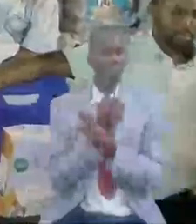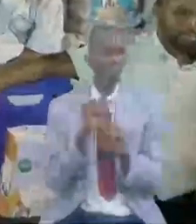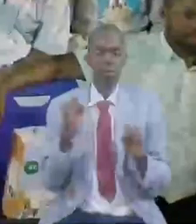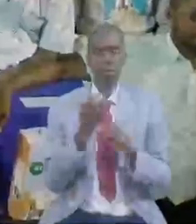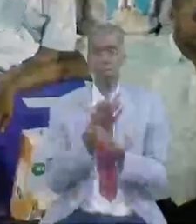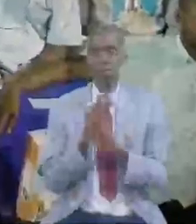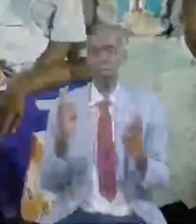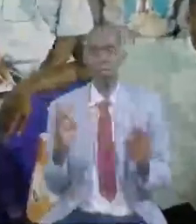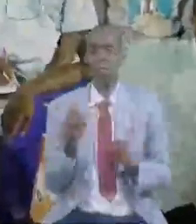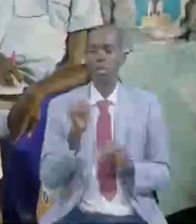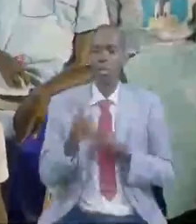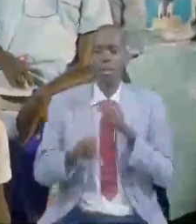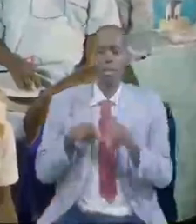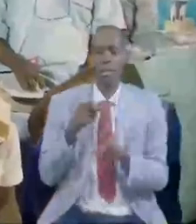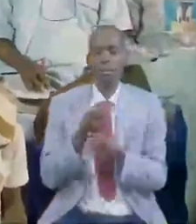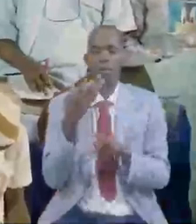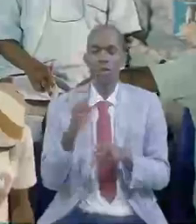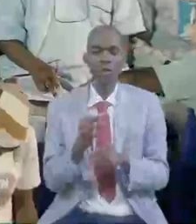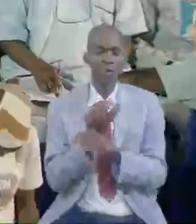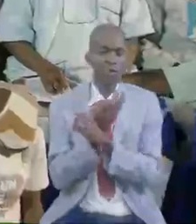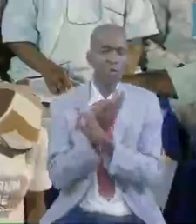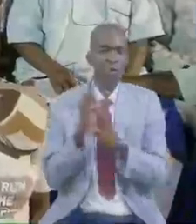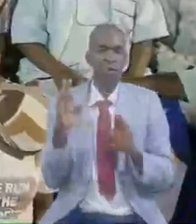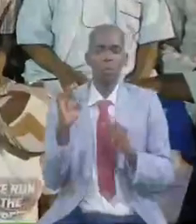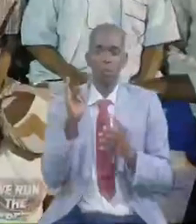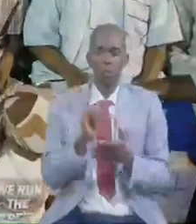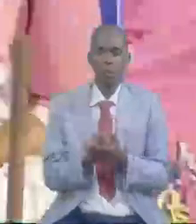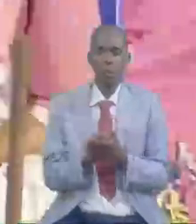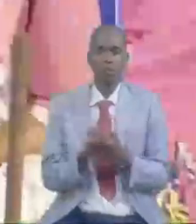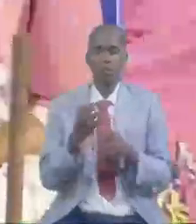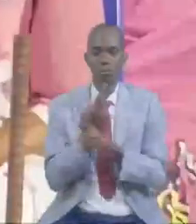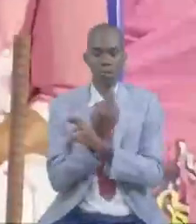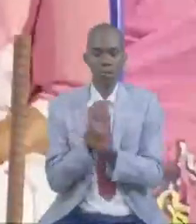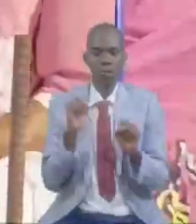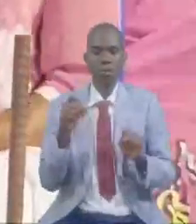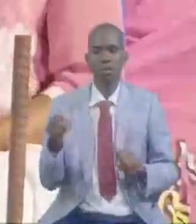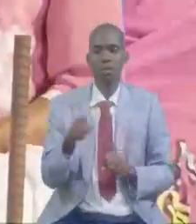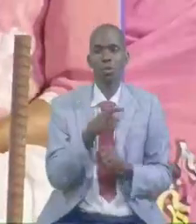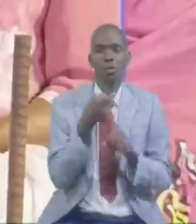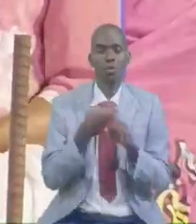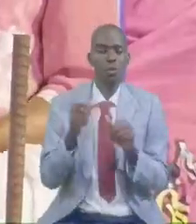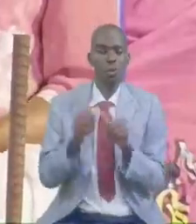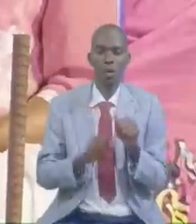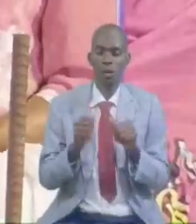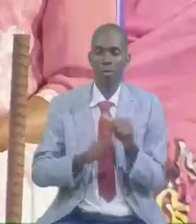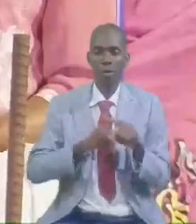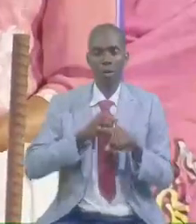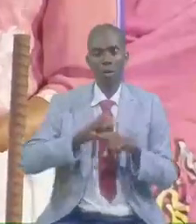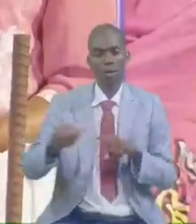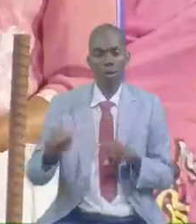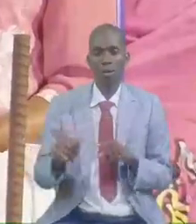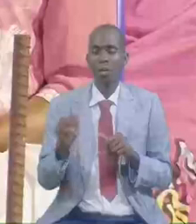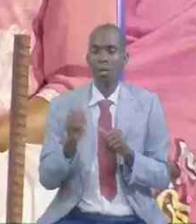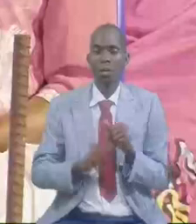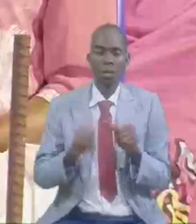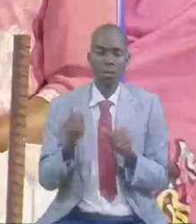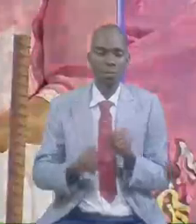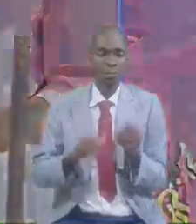liberté rédemptrice, le type de liberté qui te rachète de toute malédiction et de